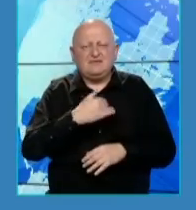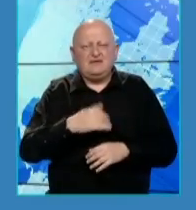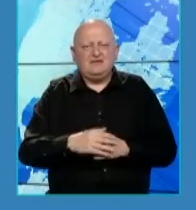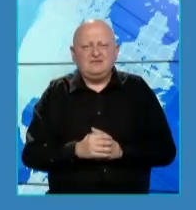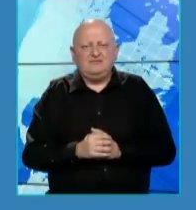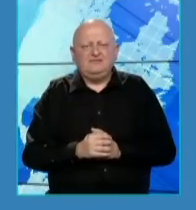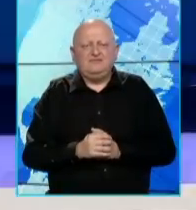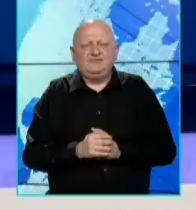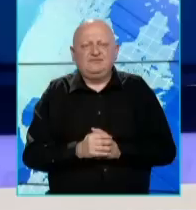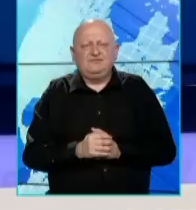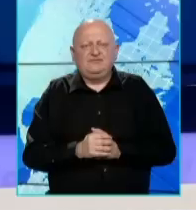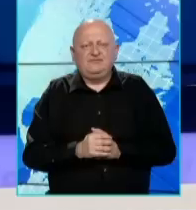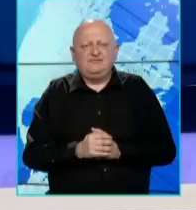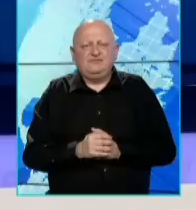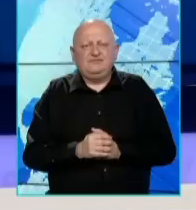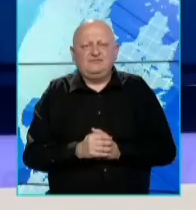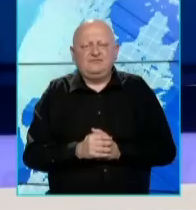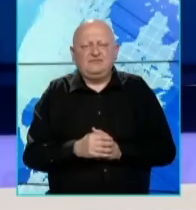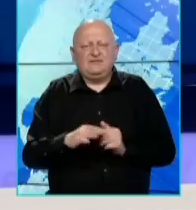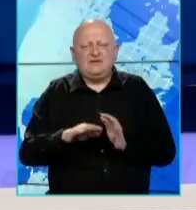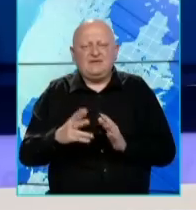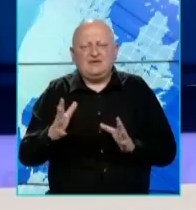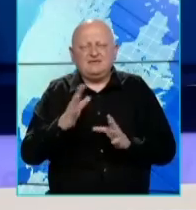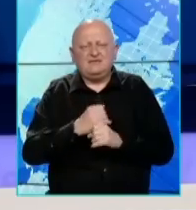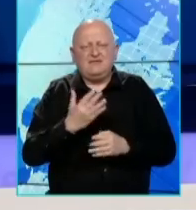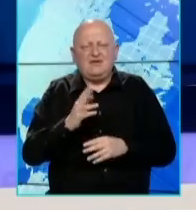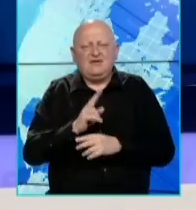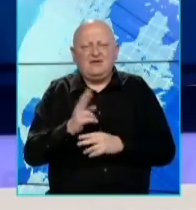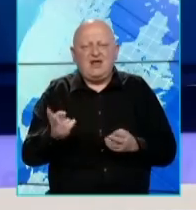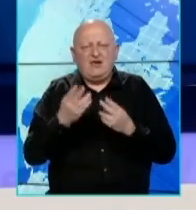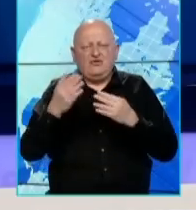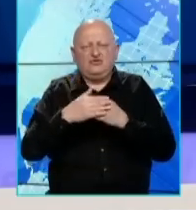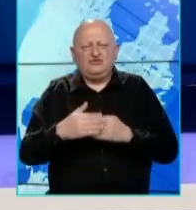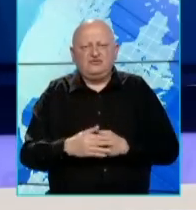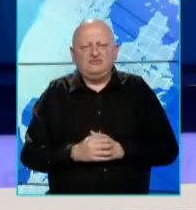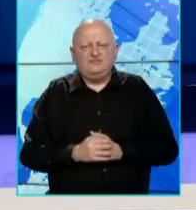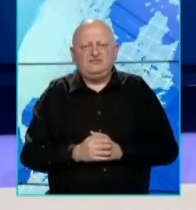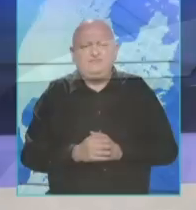Toliko u Dnevniku 3. Hvala vam na pažnji i laku noć.